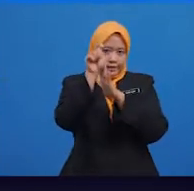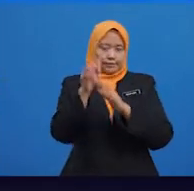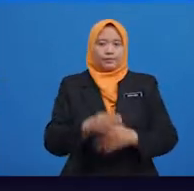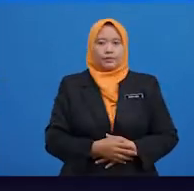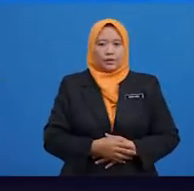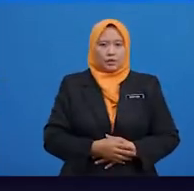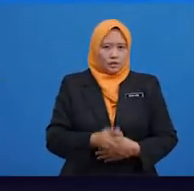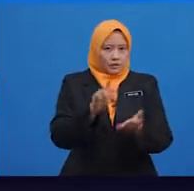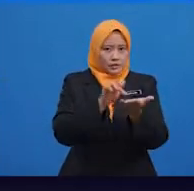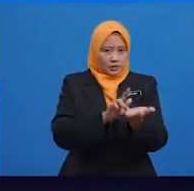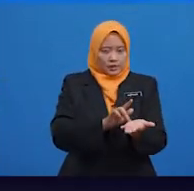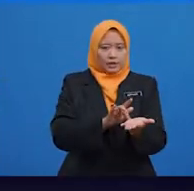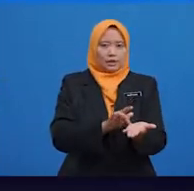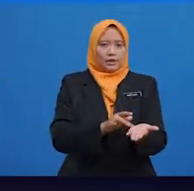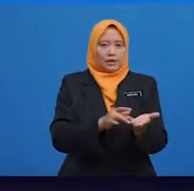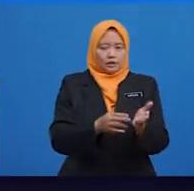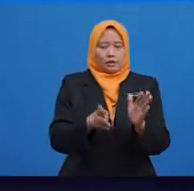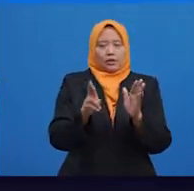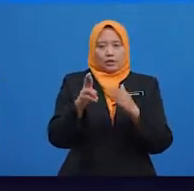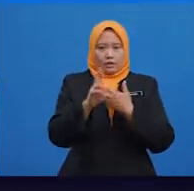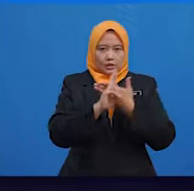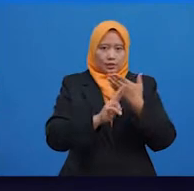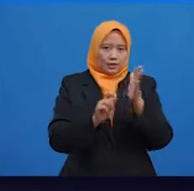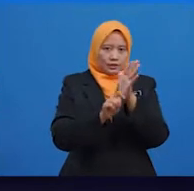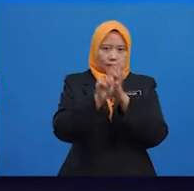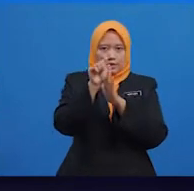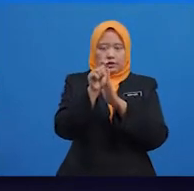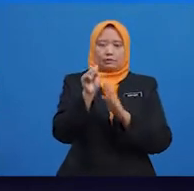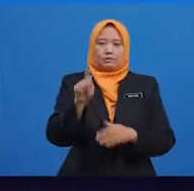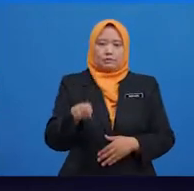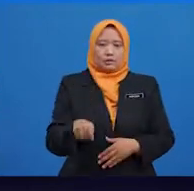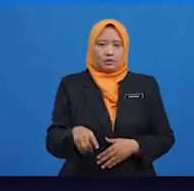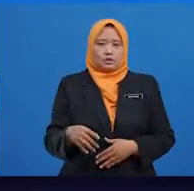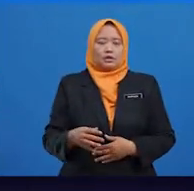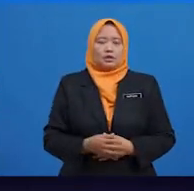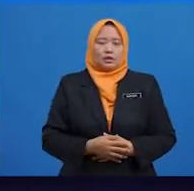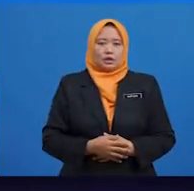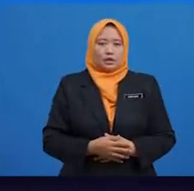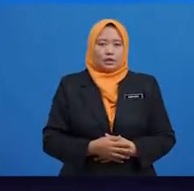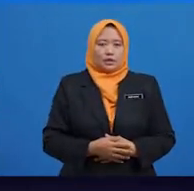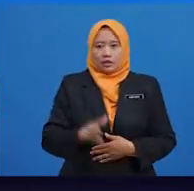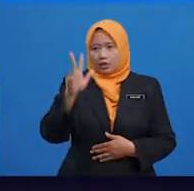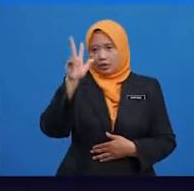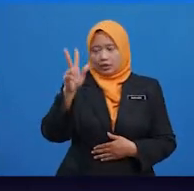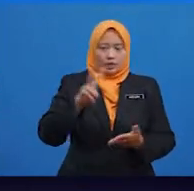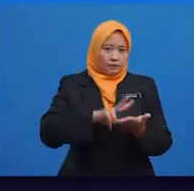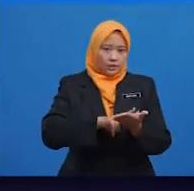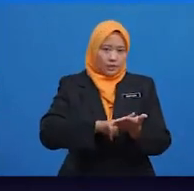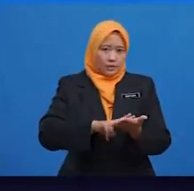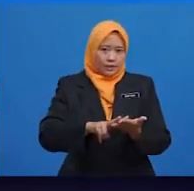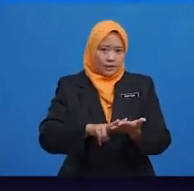Pesakit darah tinggi mesti sekurang-kurangnya mempunyai 3 bacaan tekanan darah yang